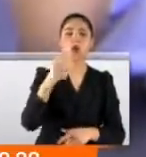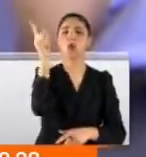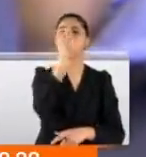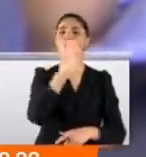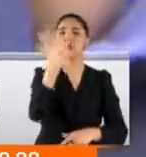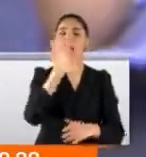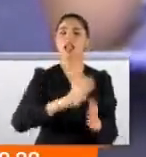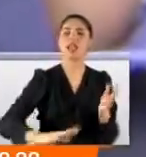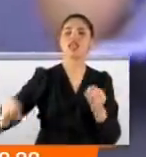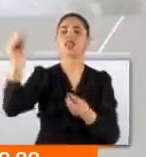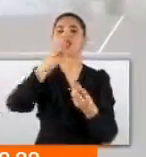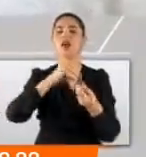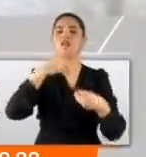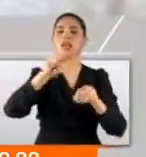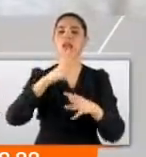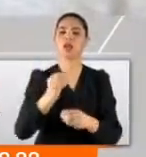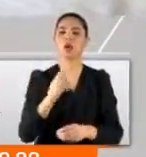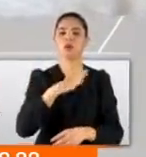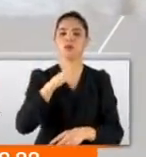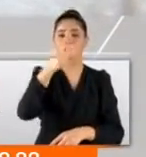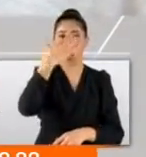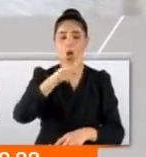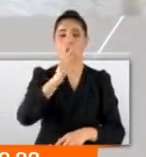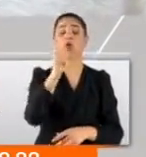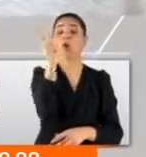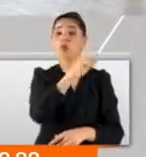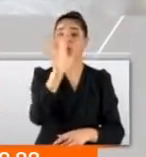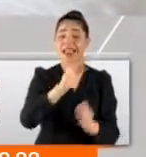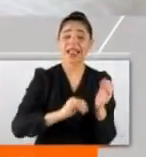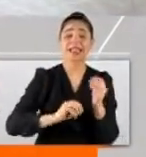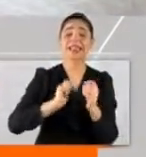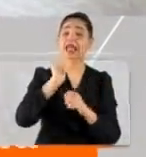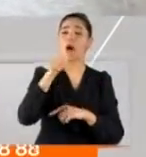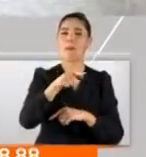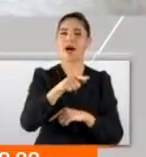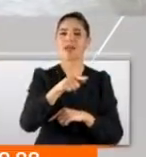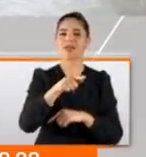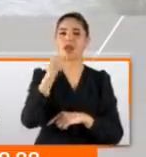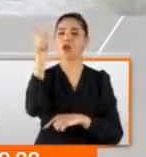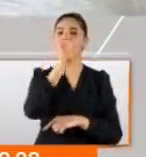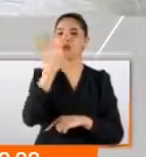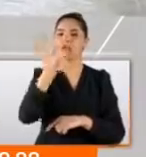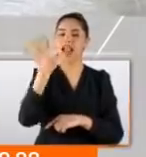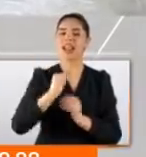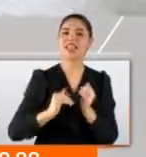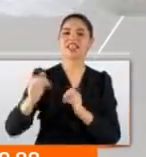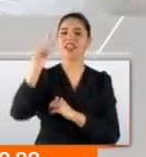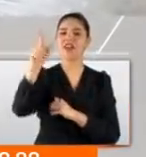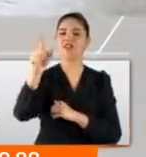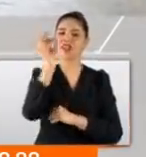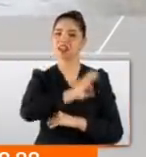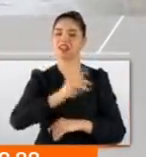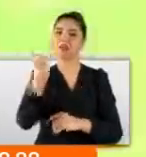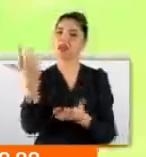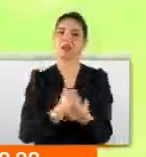kadar fazla kazanç sağlıyor. Organiğin maliyeti %50 daha pahalı aslında. Yani %50'yi direkt kar marjı yapıp arkadaşlar